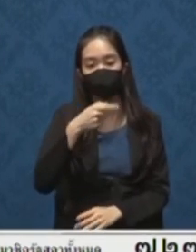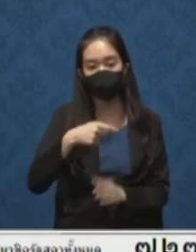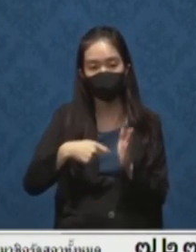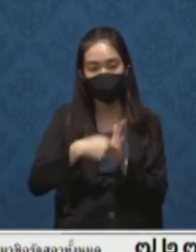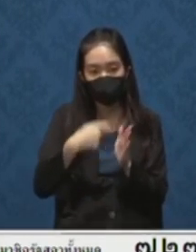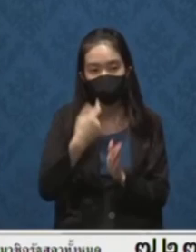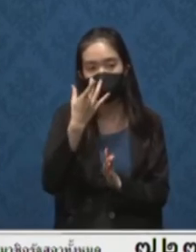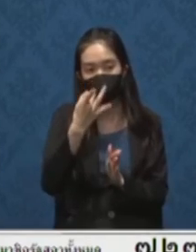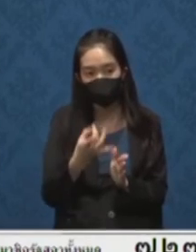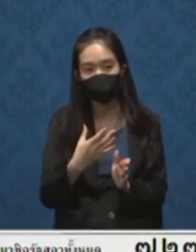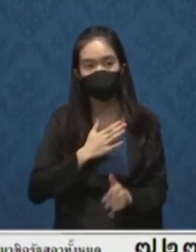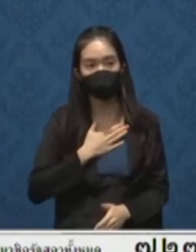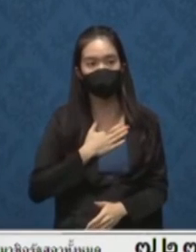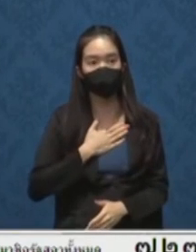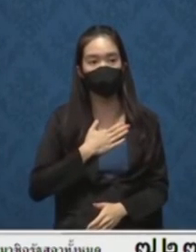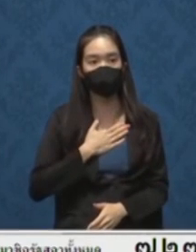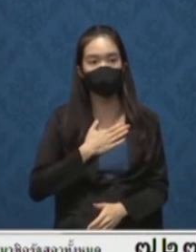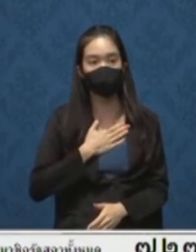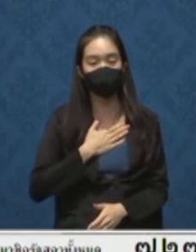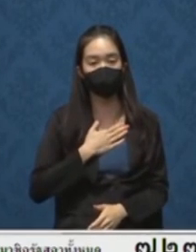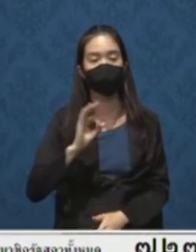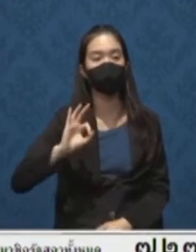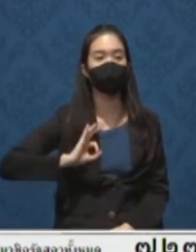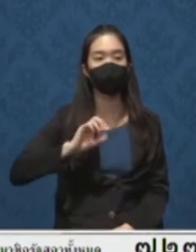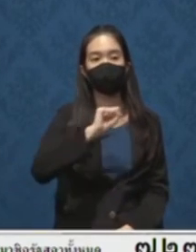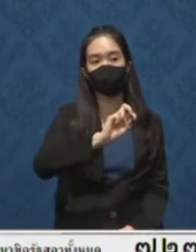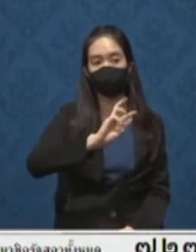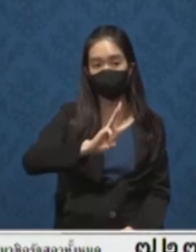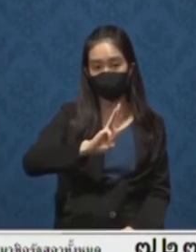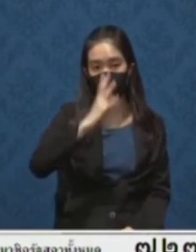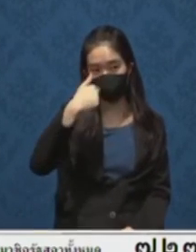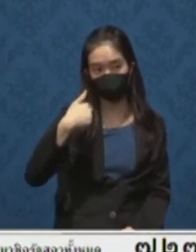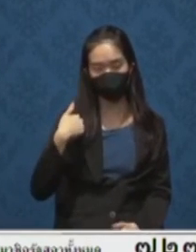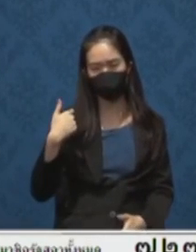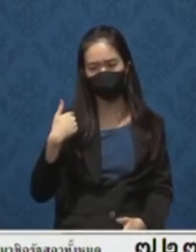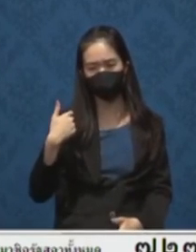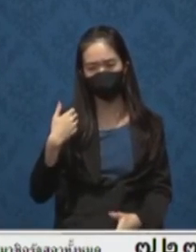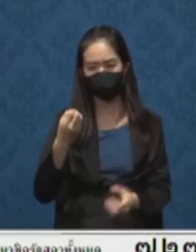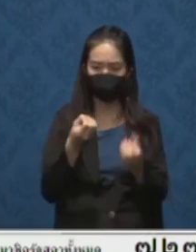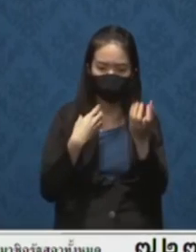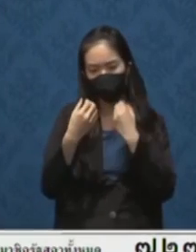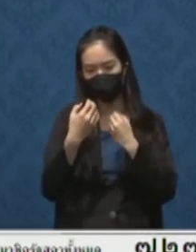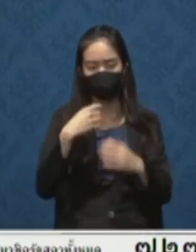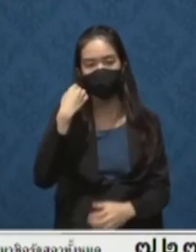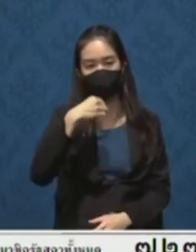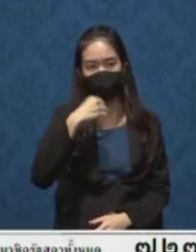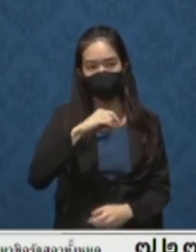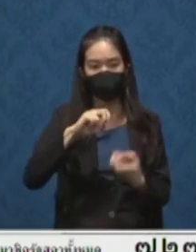สมาชิษทธสภาคนหนึ่งซึ่กรบฟังเสีงวภาควิจารณจากเพื่อนสมาชิกมา